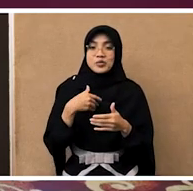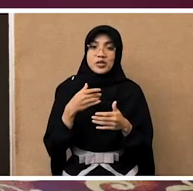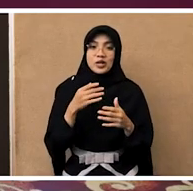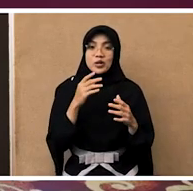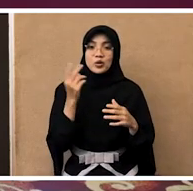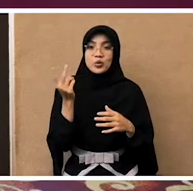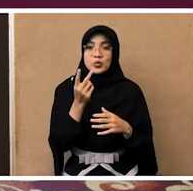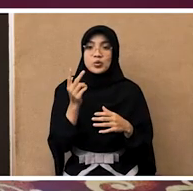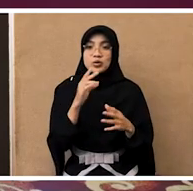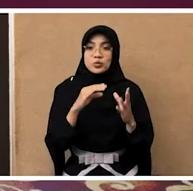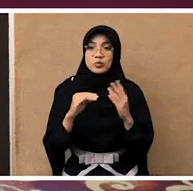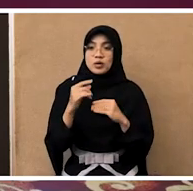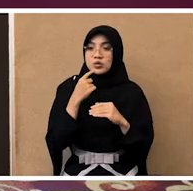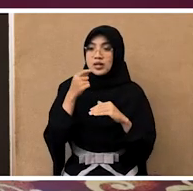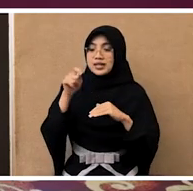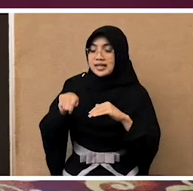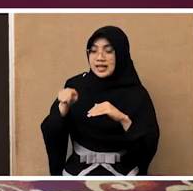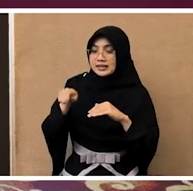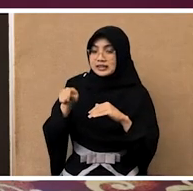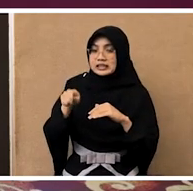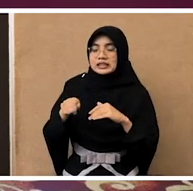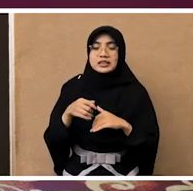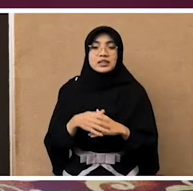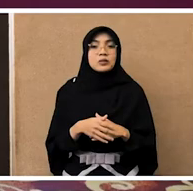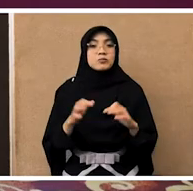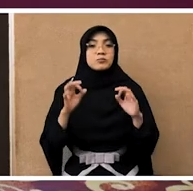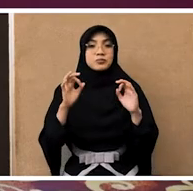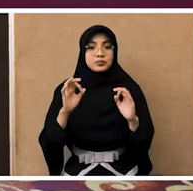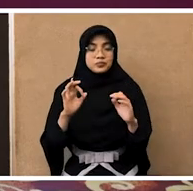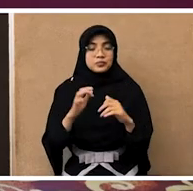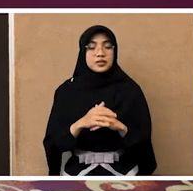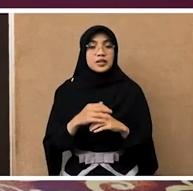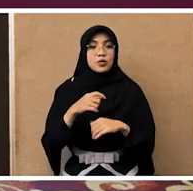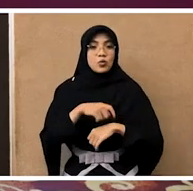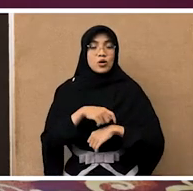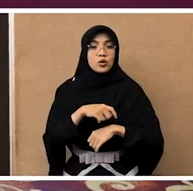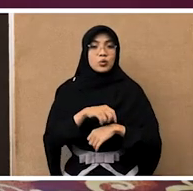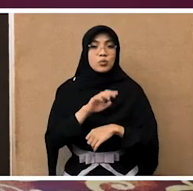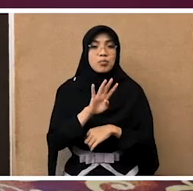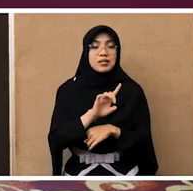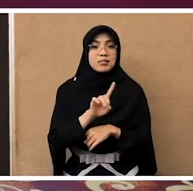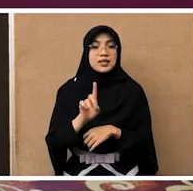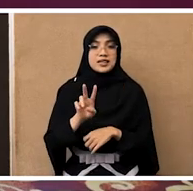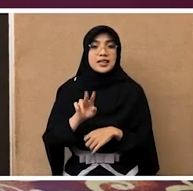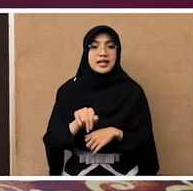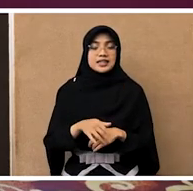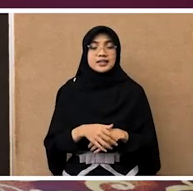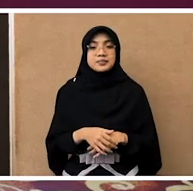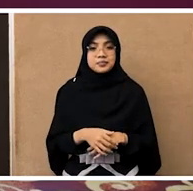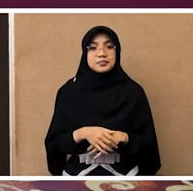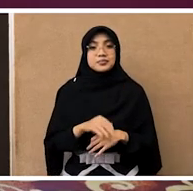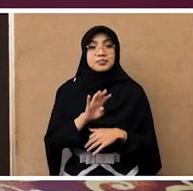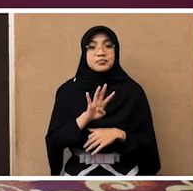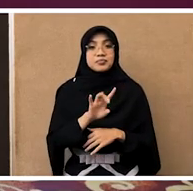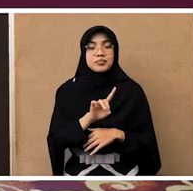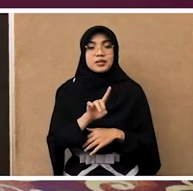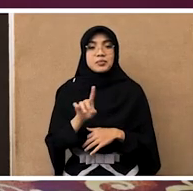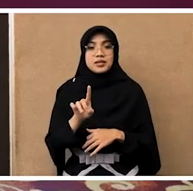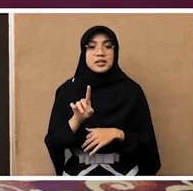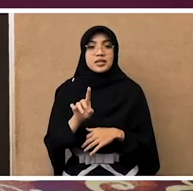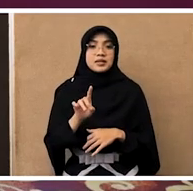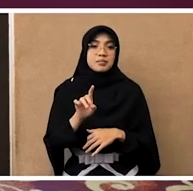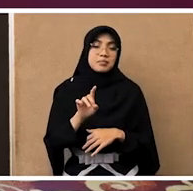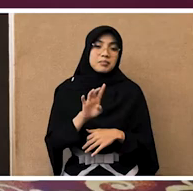soal apa namanya saksi-saksi ini ya baik kita punya waktu 4 menit ya 4 menit ya 4